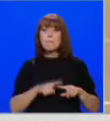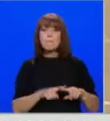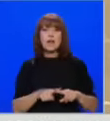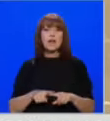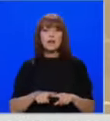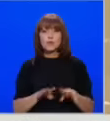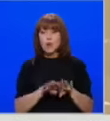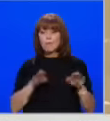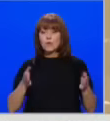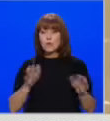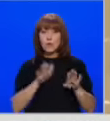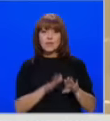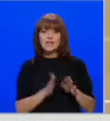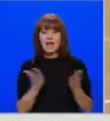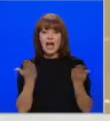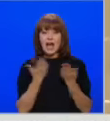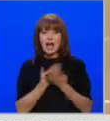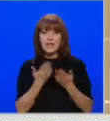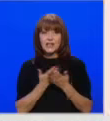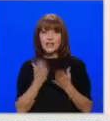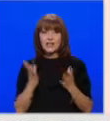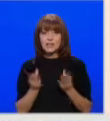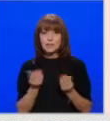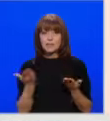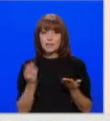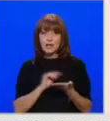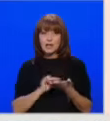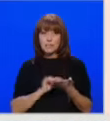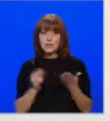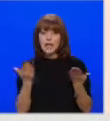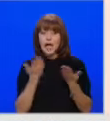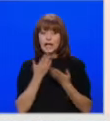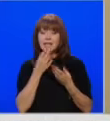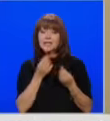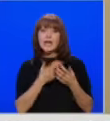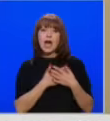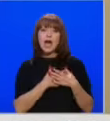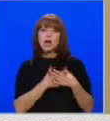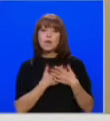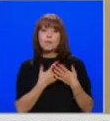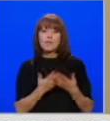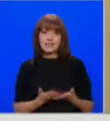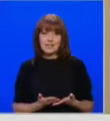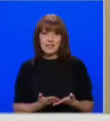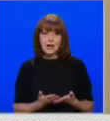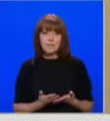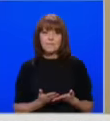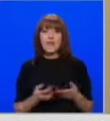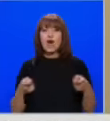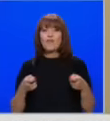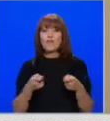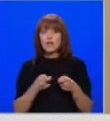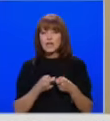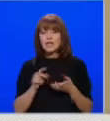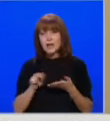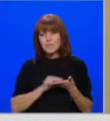ми остана една книга. Бях започнала да пиша книга за любовта. За войната е казано и писано страшно